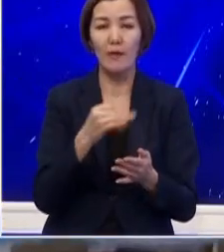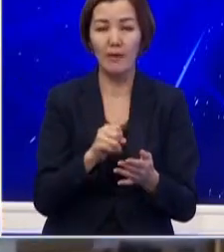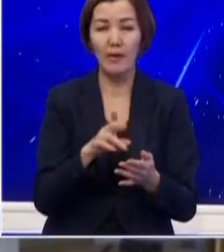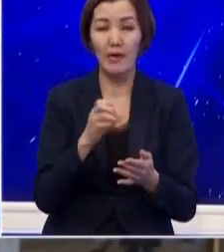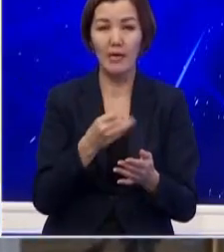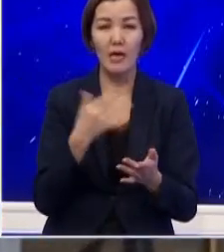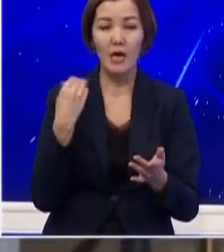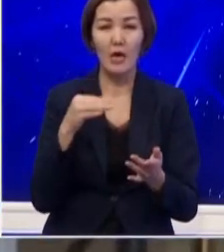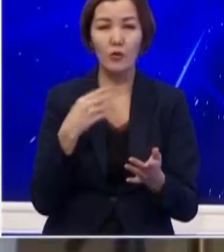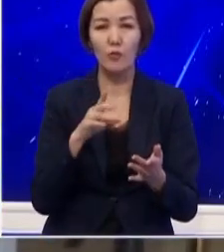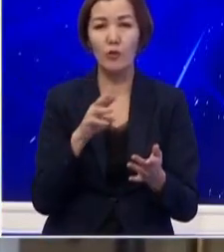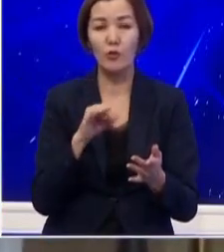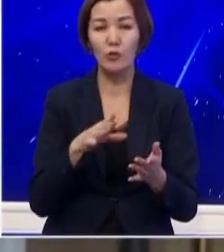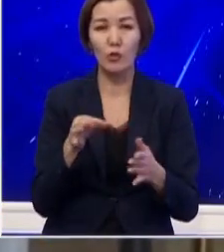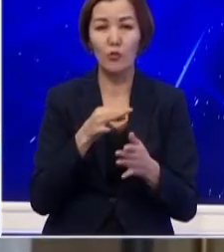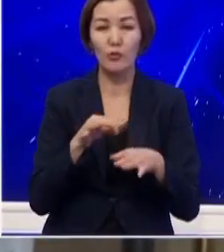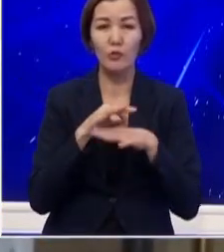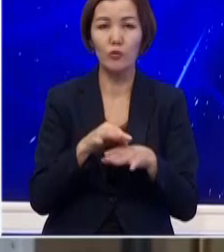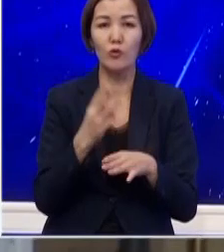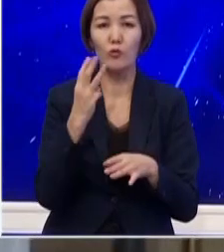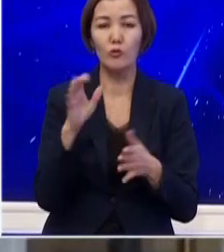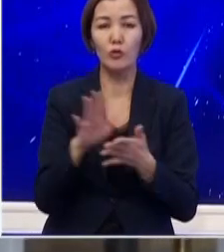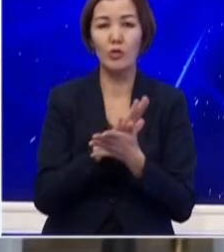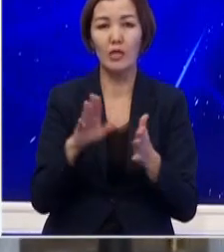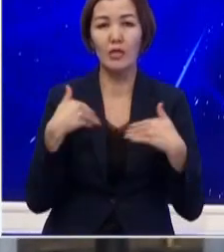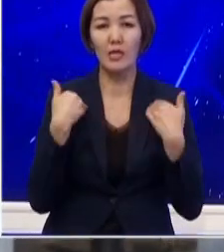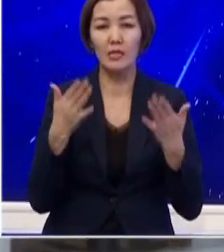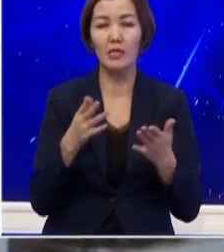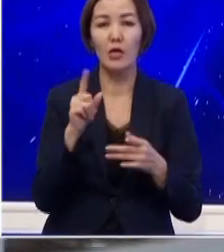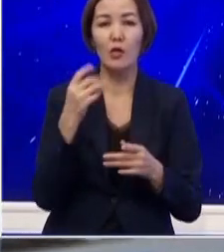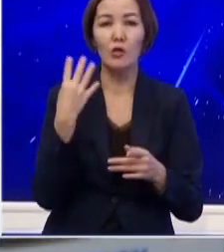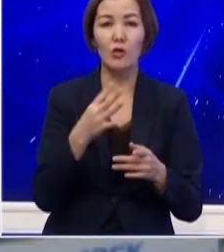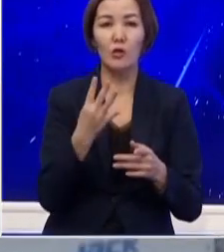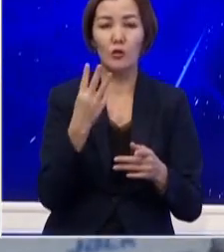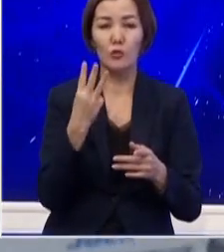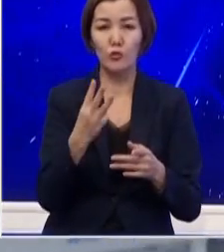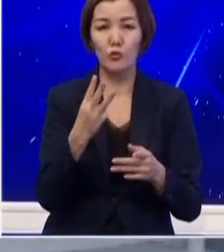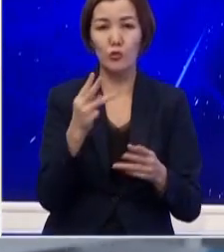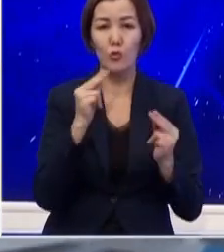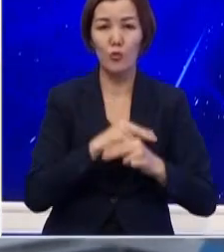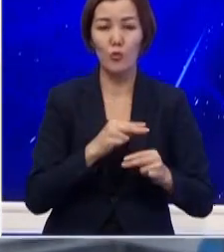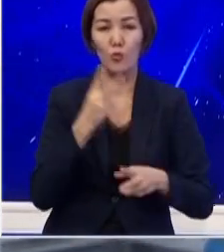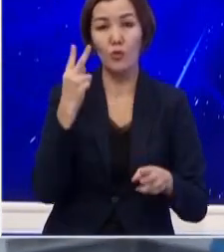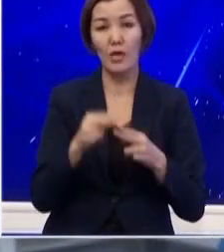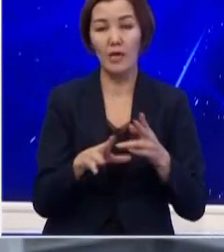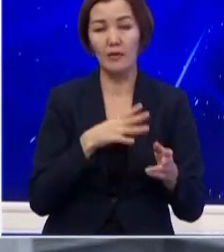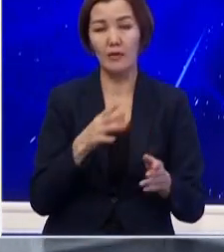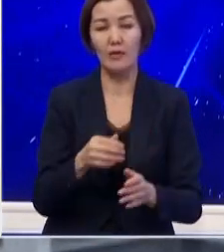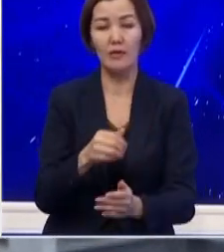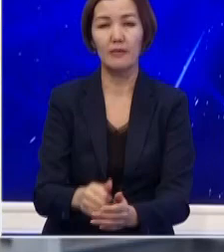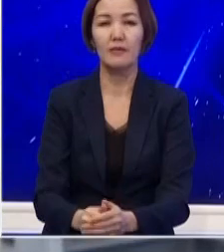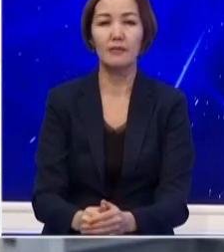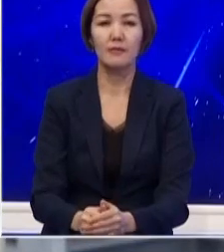және Ақтөбе облыстары. Мұнда 300 грант қарастырылыпты. Бүгінде 143 қатысушы оқуын сәтті аяқтады. Камила Тыныштай,